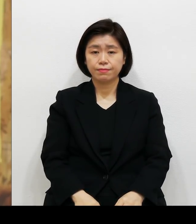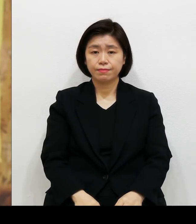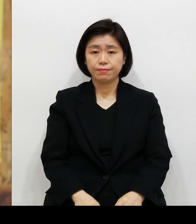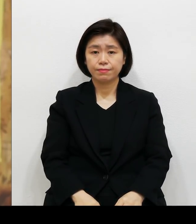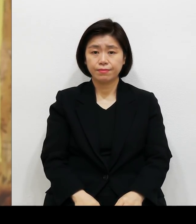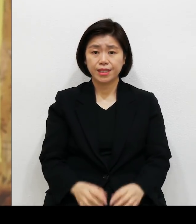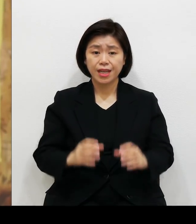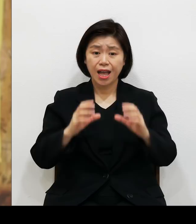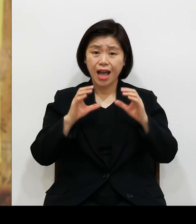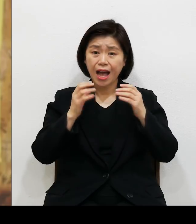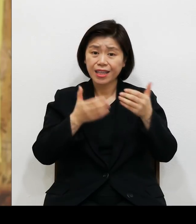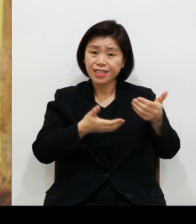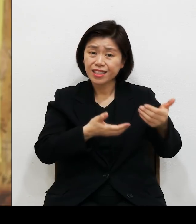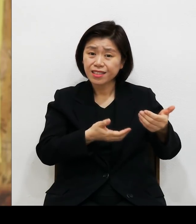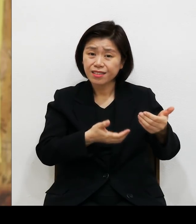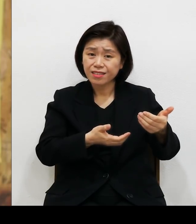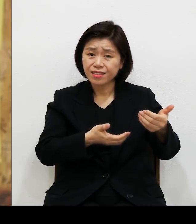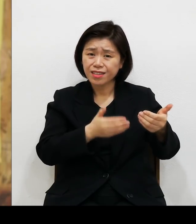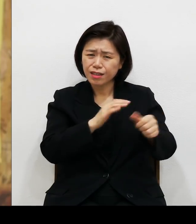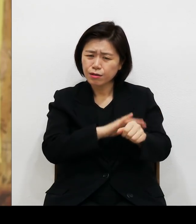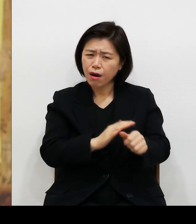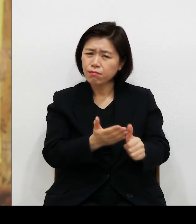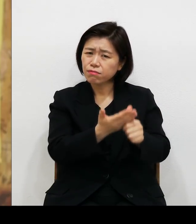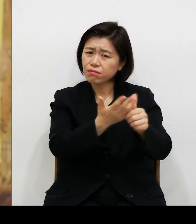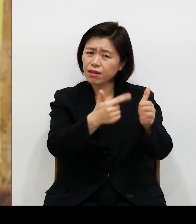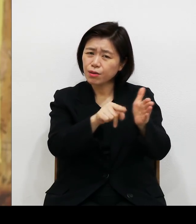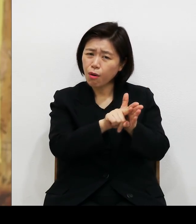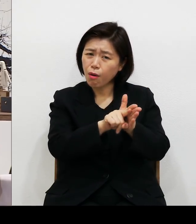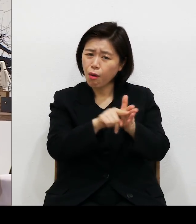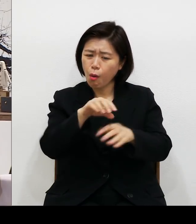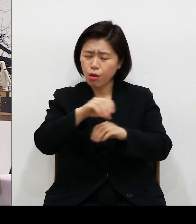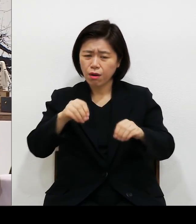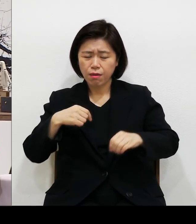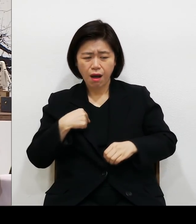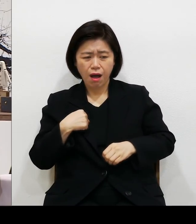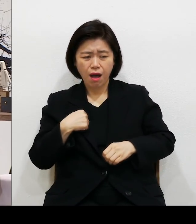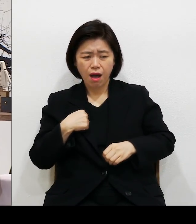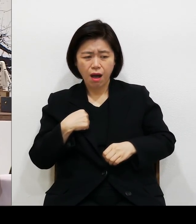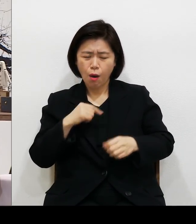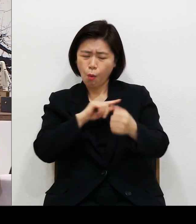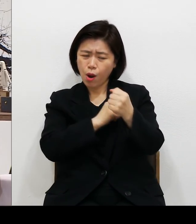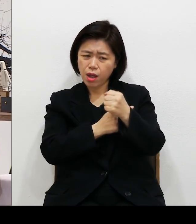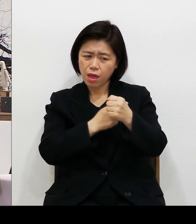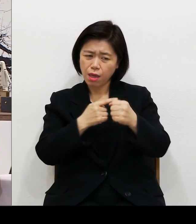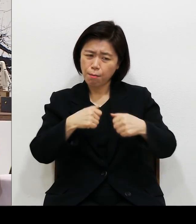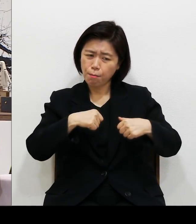얘를 살리려면 얘를 지키려면 내가 얘를 포기해야 되는 건가? 이런 생각이 이제 나오는